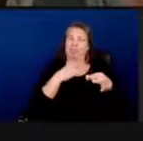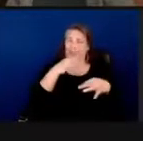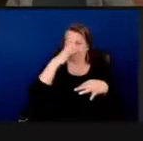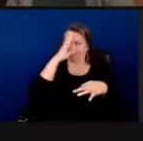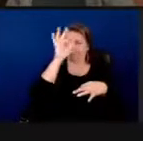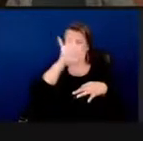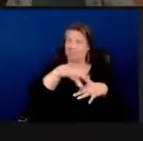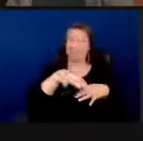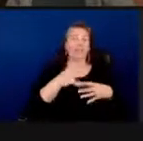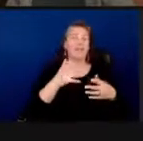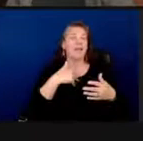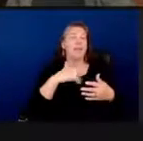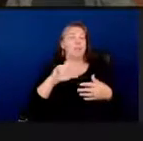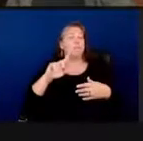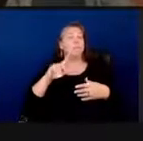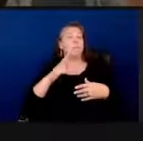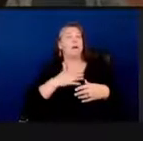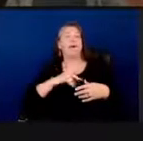Swali la pili